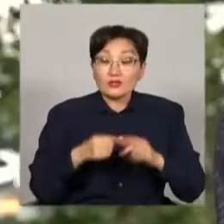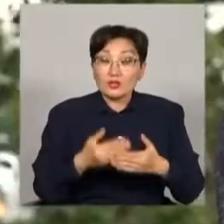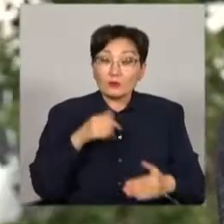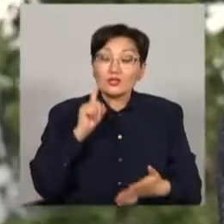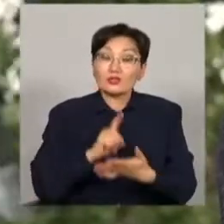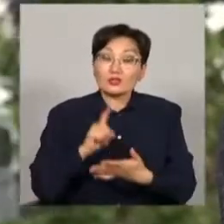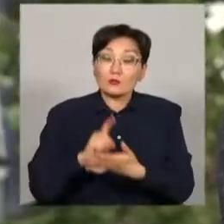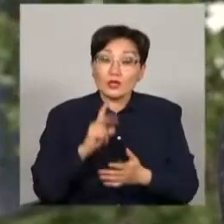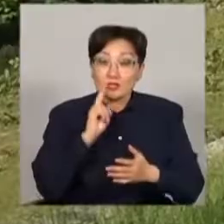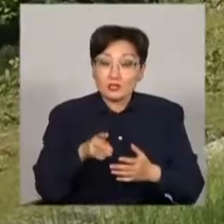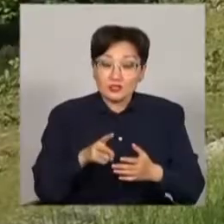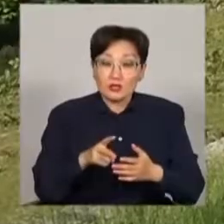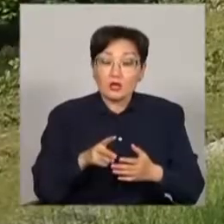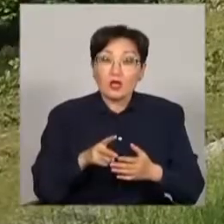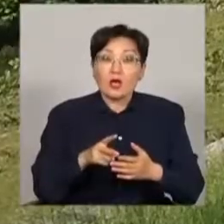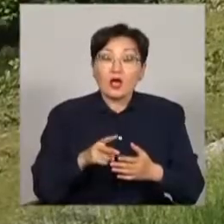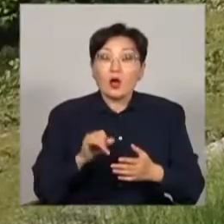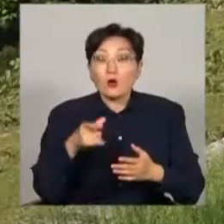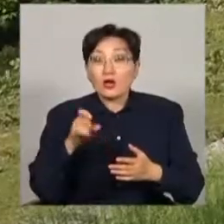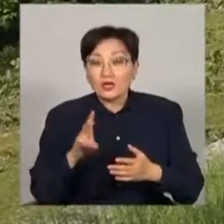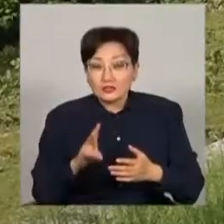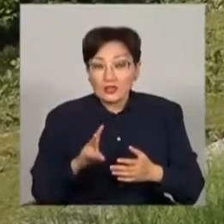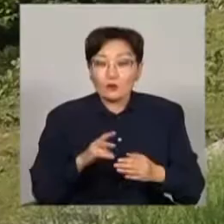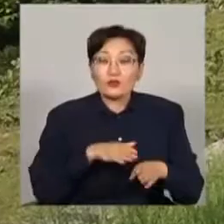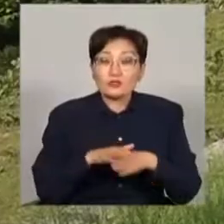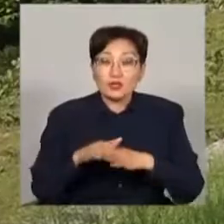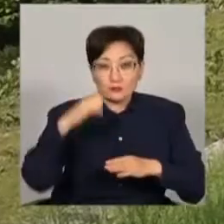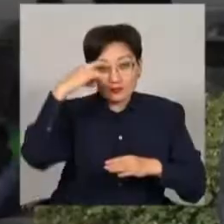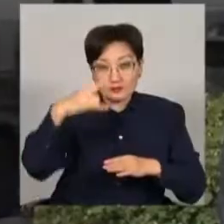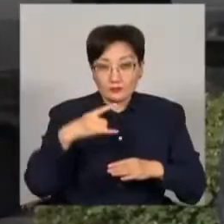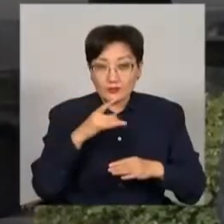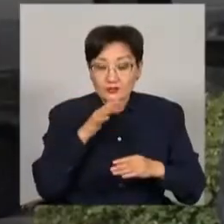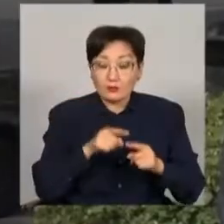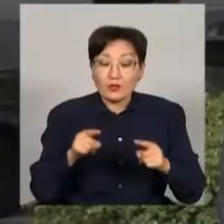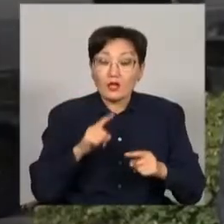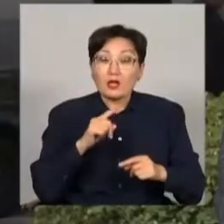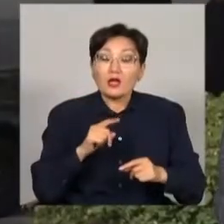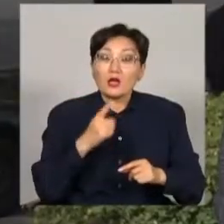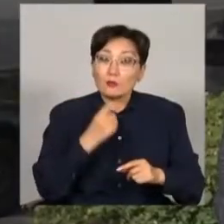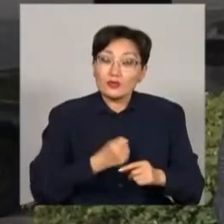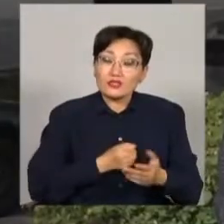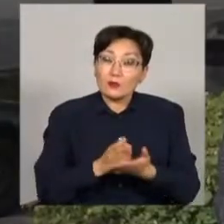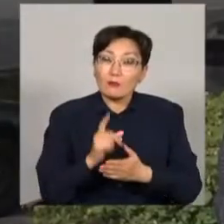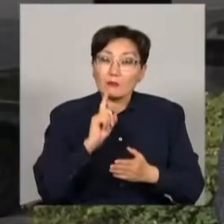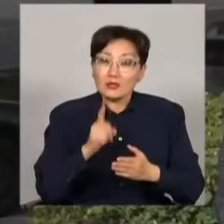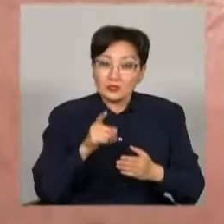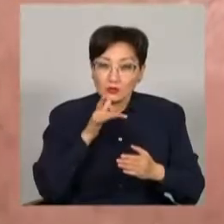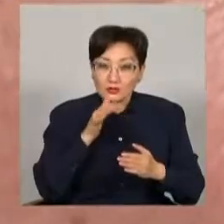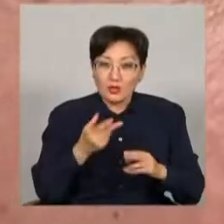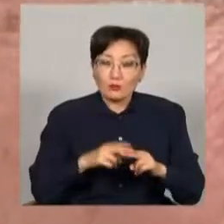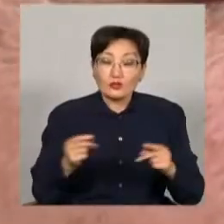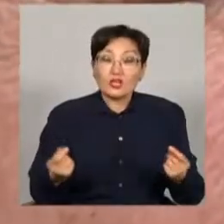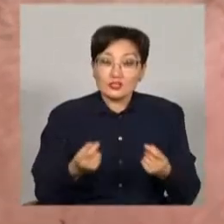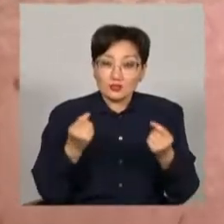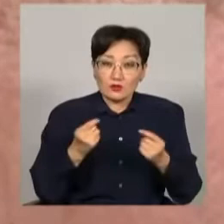борышын 2 жыл Ауғанстанда өтеген. Ал қазір Қазақстанда мерзімді әскери қызметшінің уақыты бір ғана жыл. Мұны аз дегендер